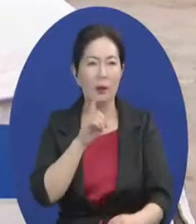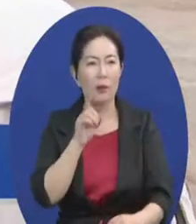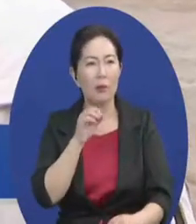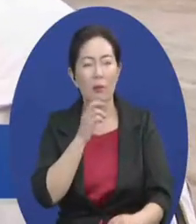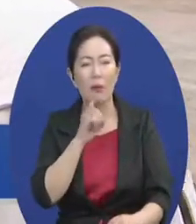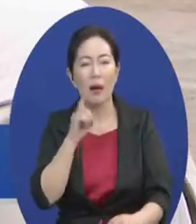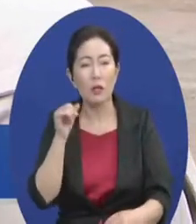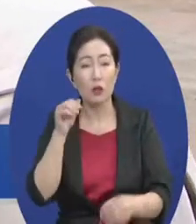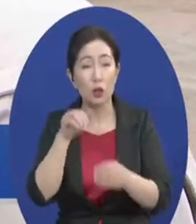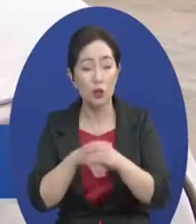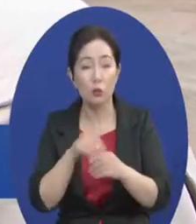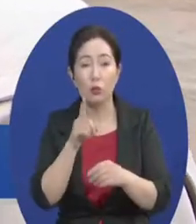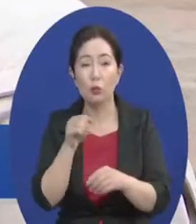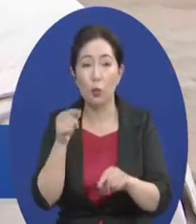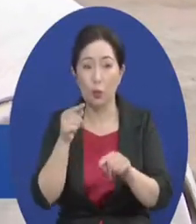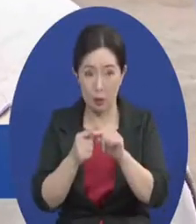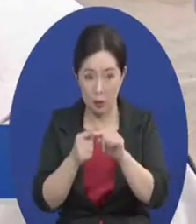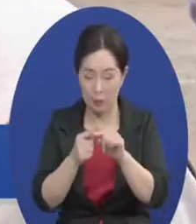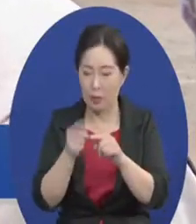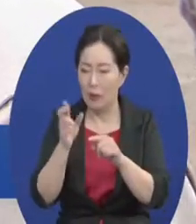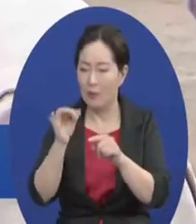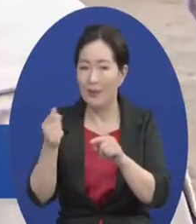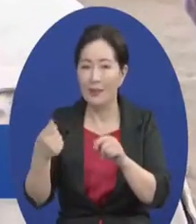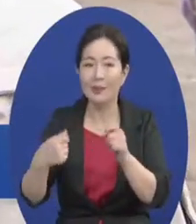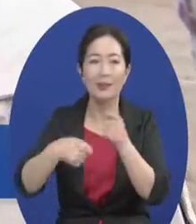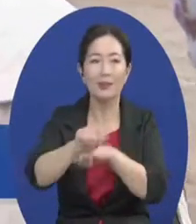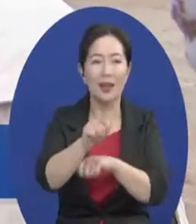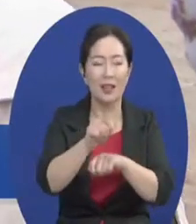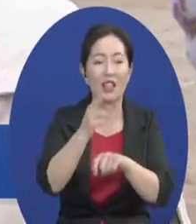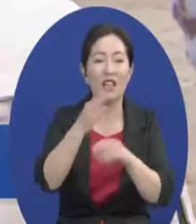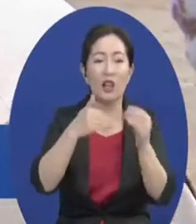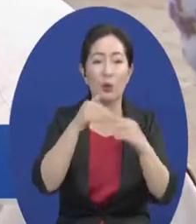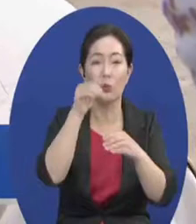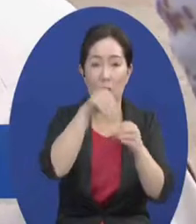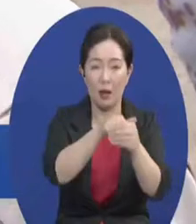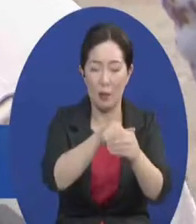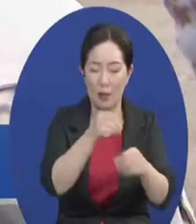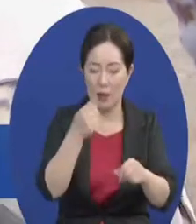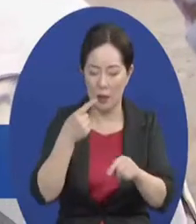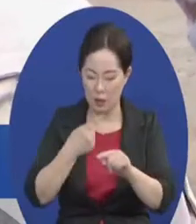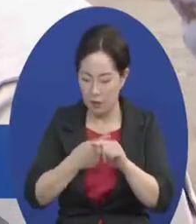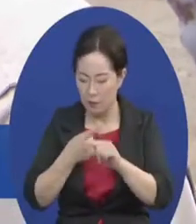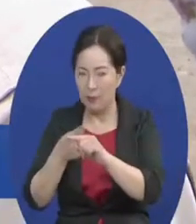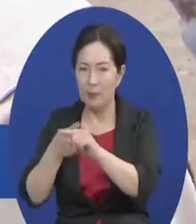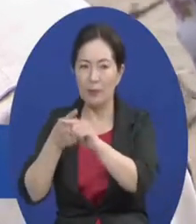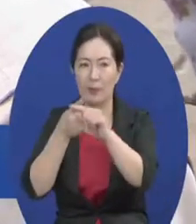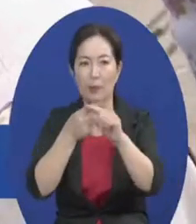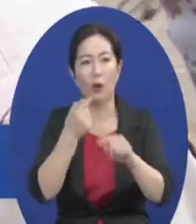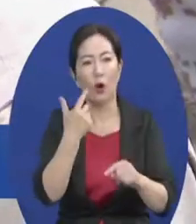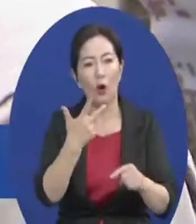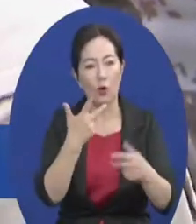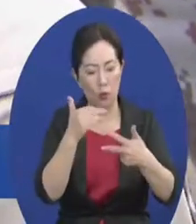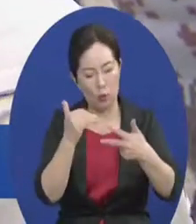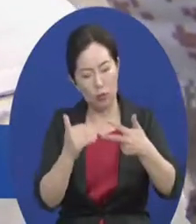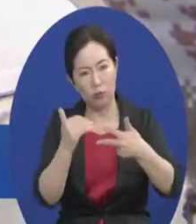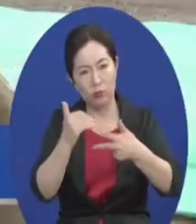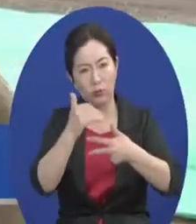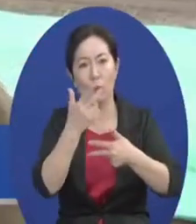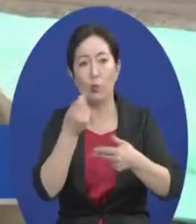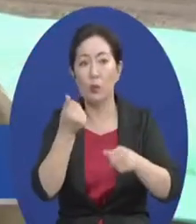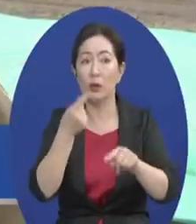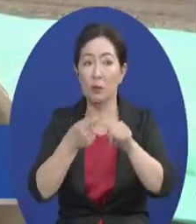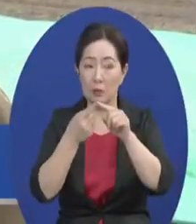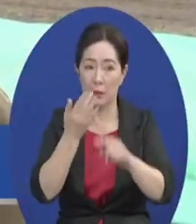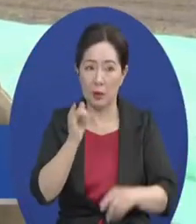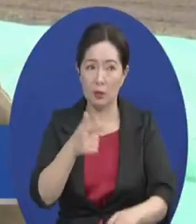мянган 100 төгрөг нэмэж байгаа. Тэгээд багсаас шахаад гараад дэлгүүлөө хэрэгсэл дэлгүүлөө орно. Дэлгүүлөөс хэрэгсэл очихдээ чинь 2 3 шат ингэ дамж үнийн мэдээд байгаа